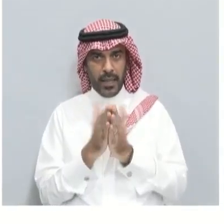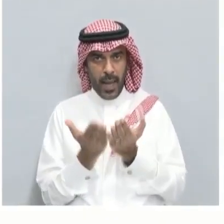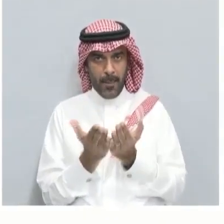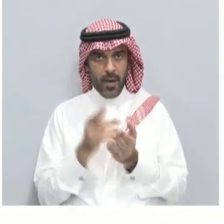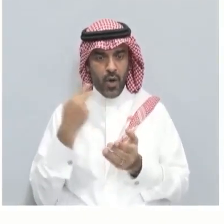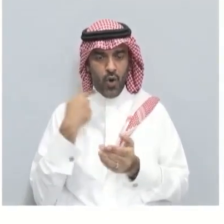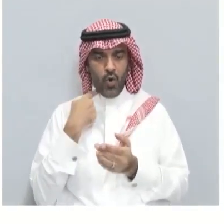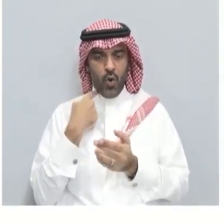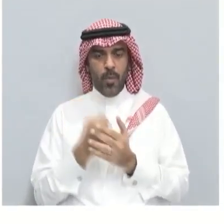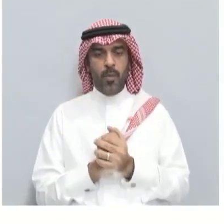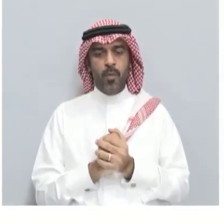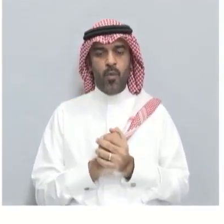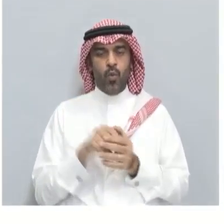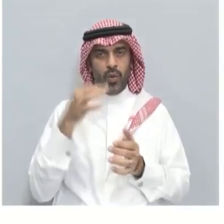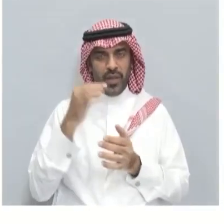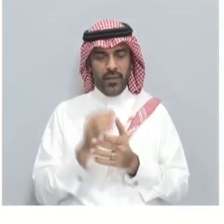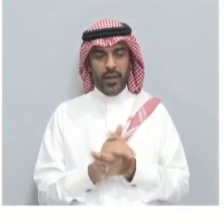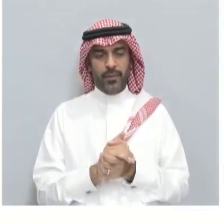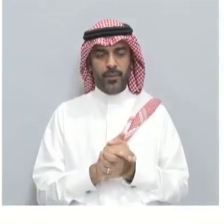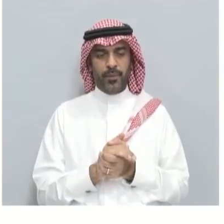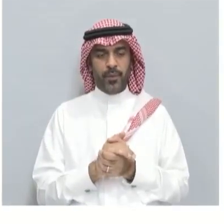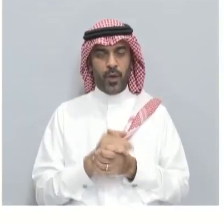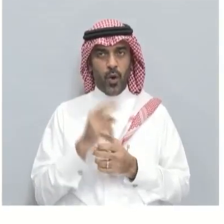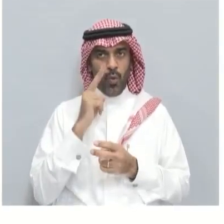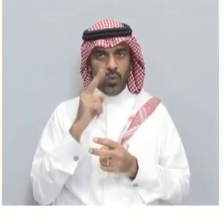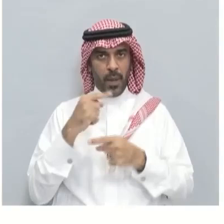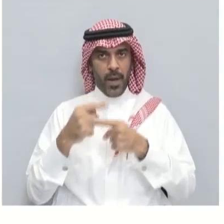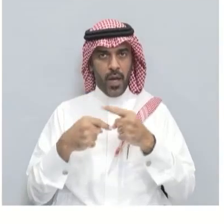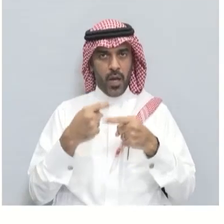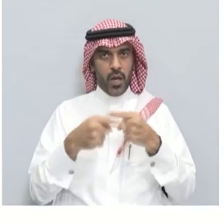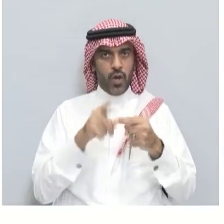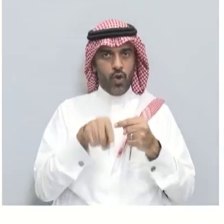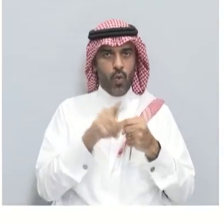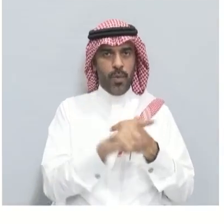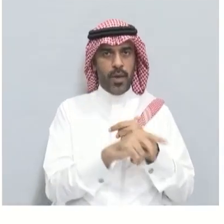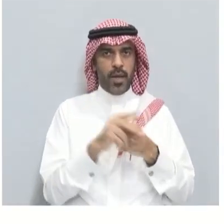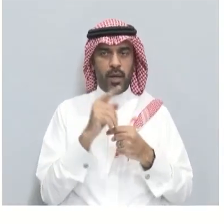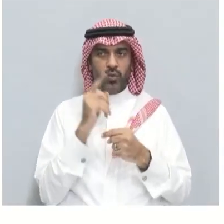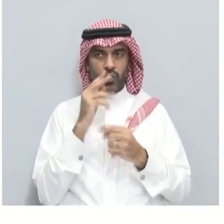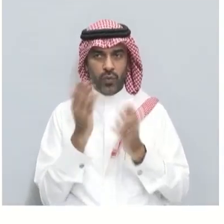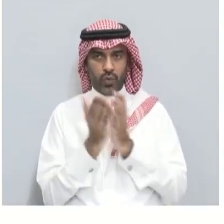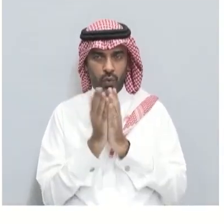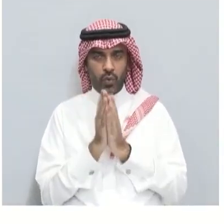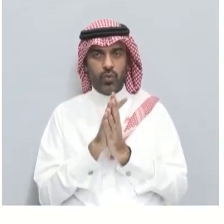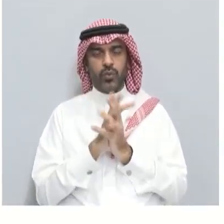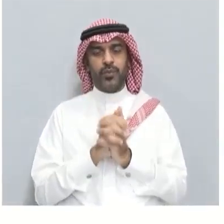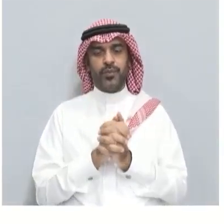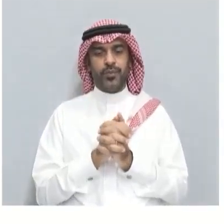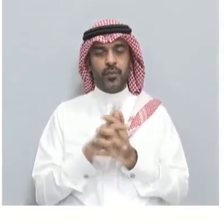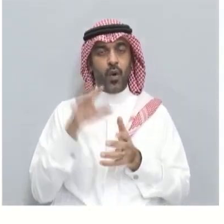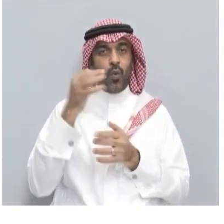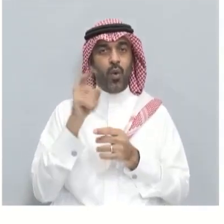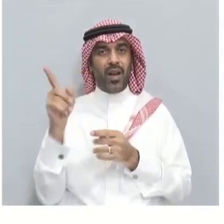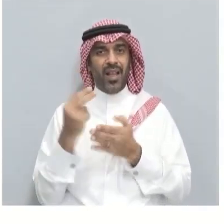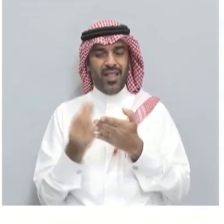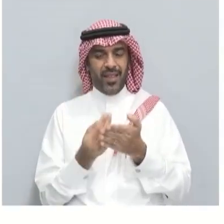اثناء الدروس عن بعد متابعه يوميا للدروس عن بعد وحل الواجبات وكالعاده لدينا ورقه تدوين